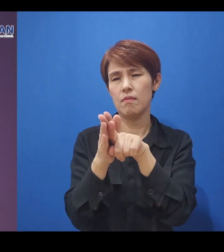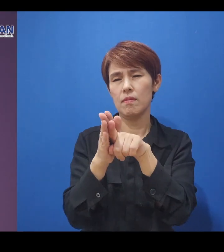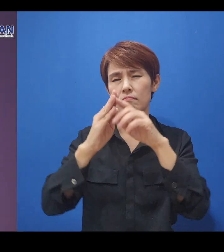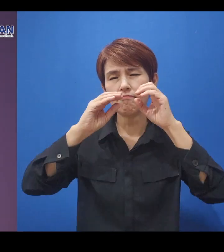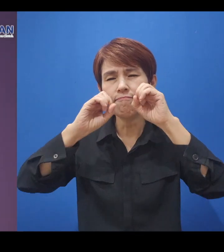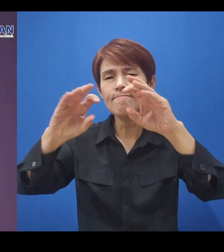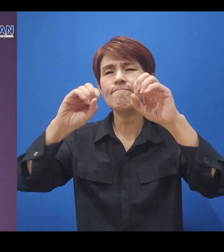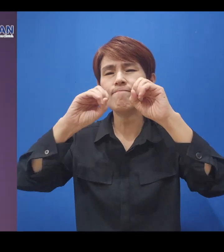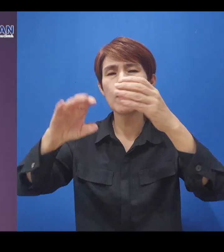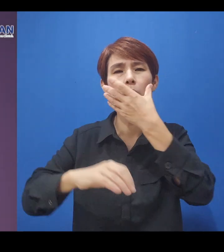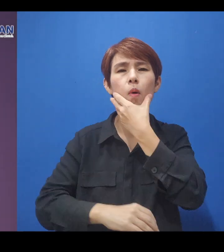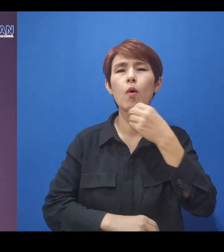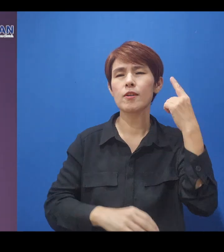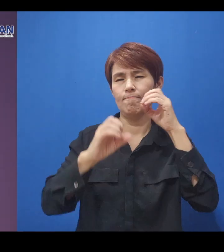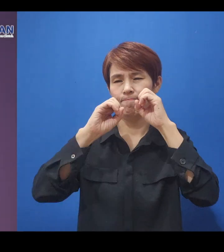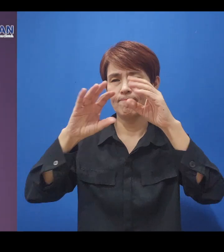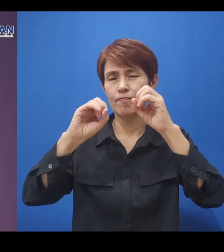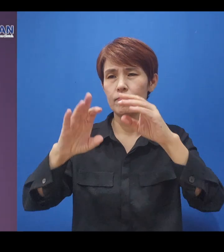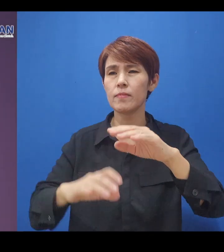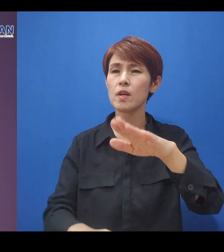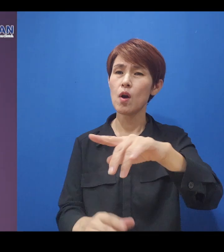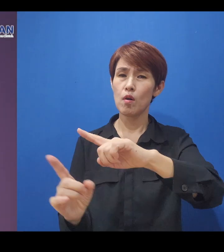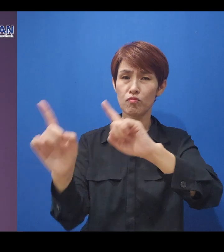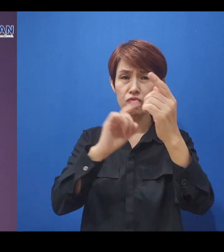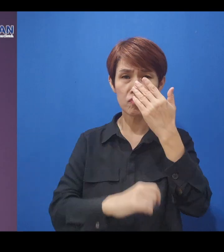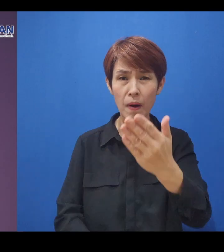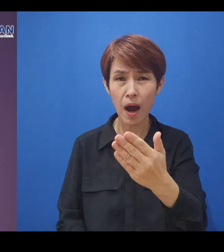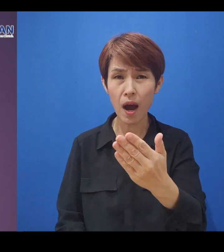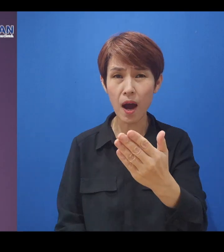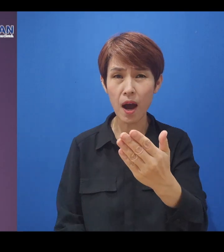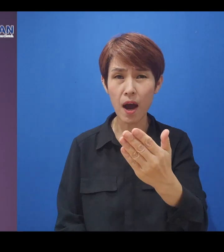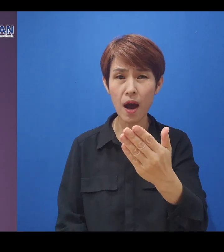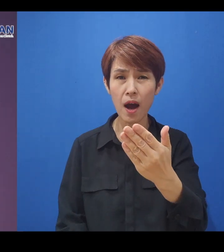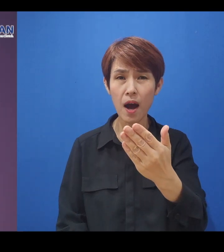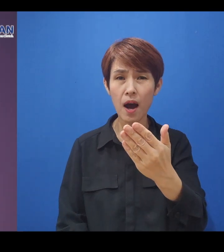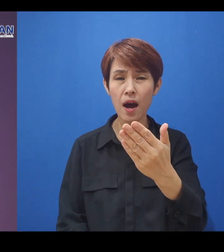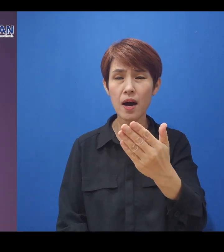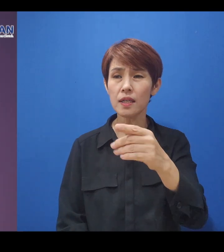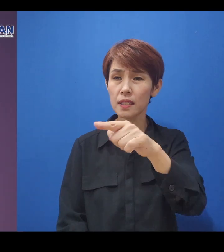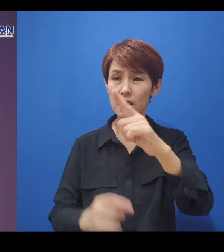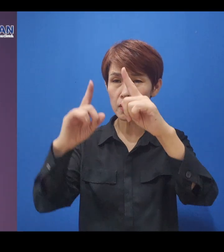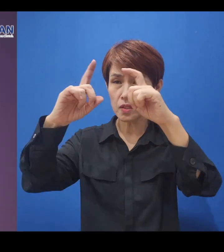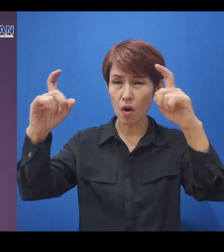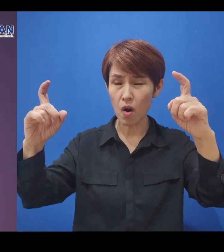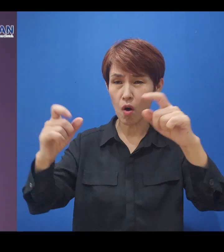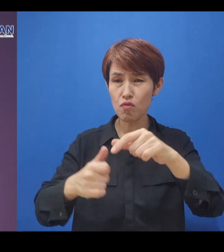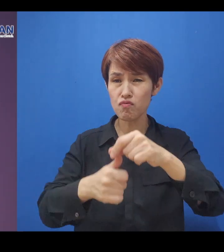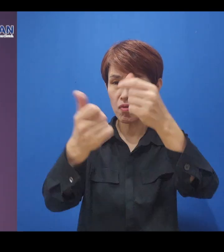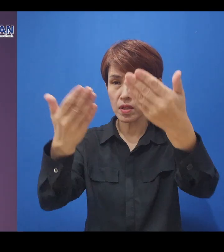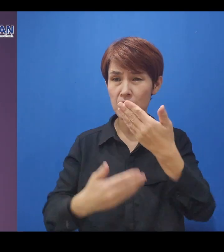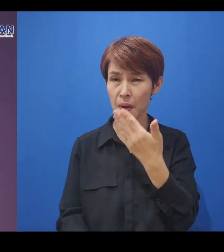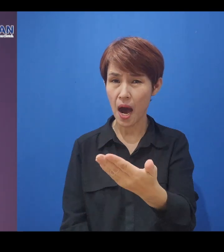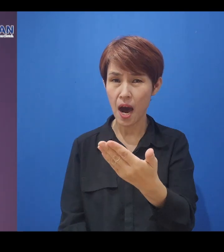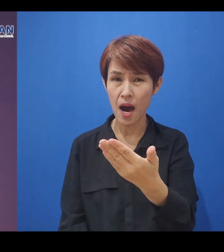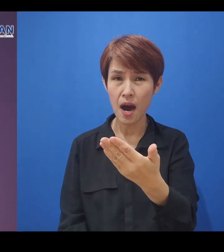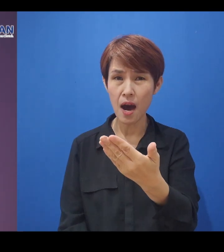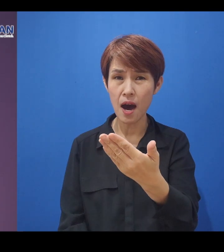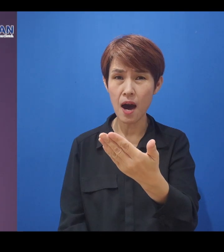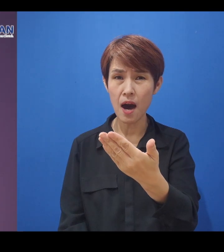그 성에 부흥이 올 수 있겠습니까? 그 성이 구원받을 수